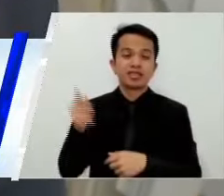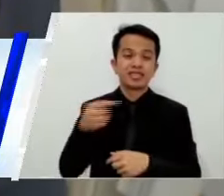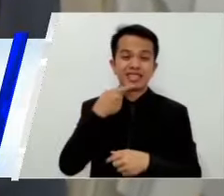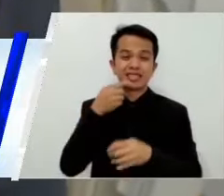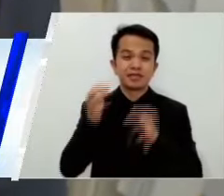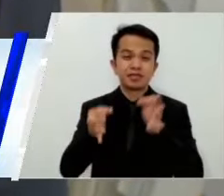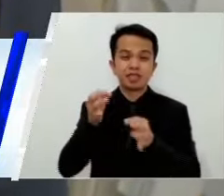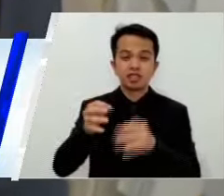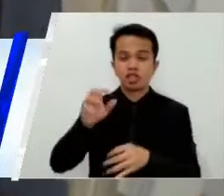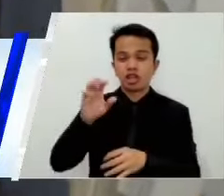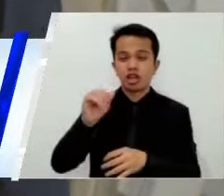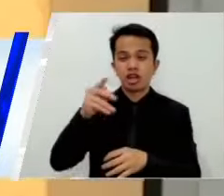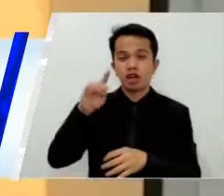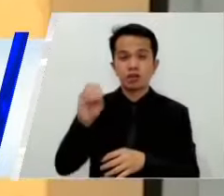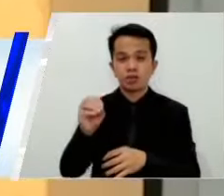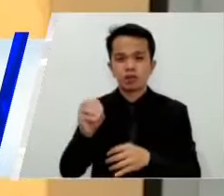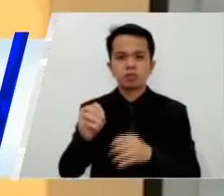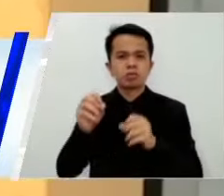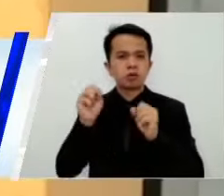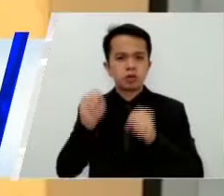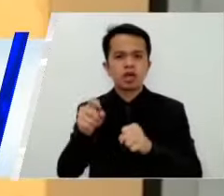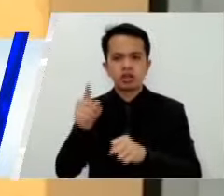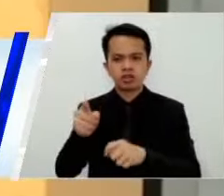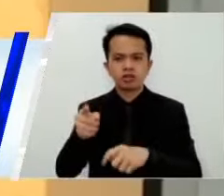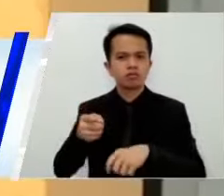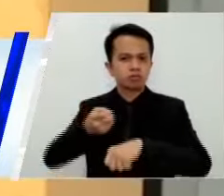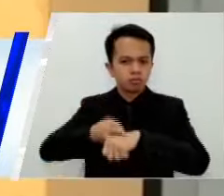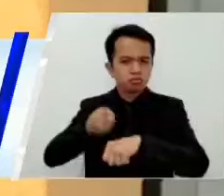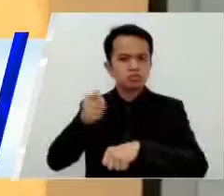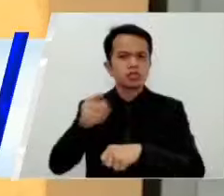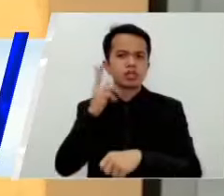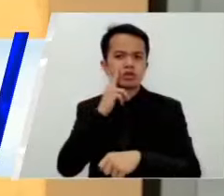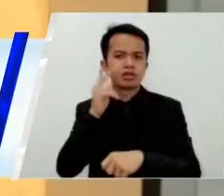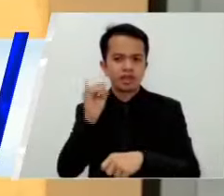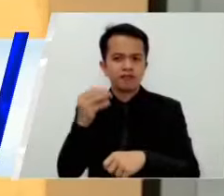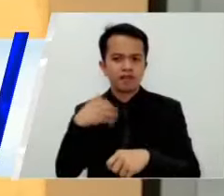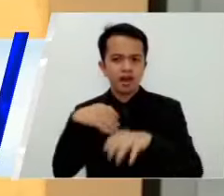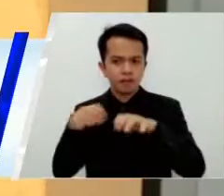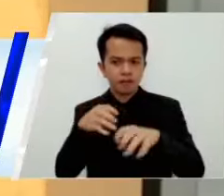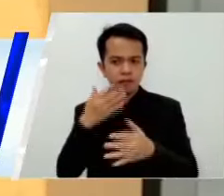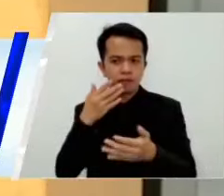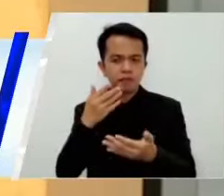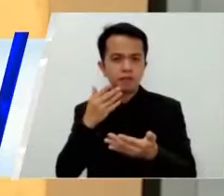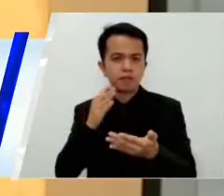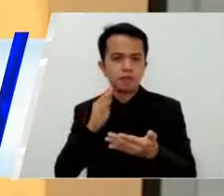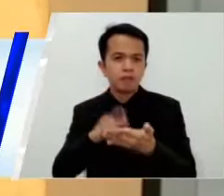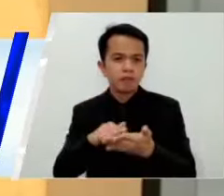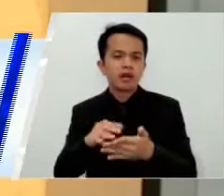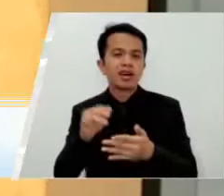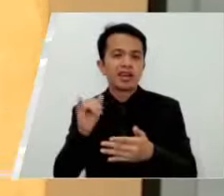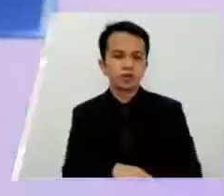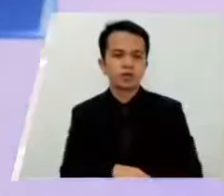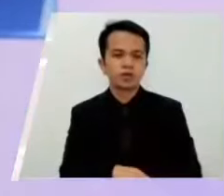Carpio, kayang paragutin si Duterte kung may ginawa siyang krimen noong siya'y nasa posisyon pa.